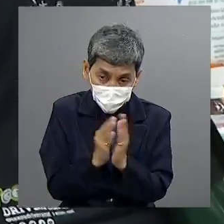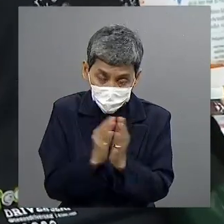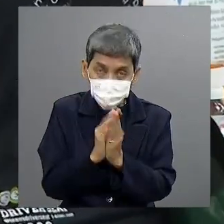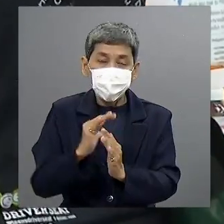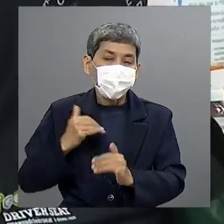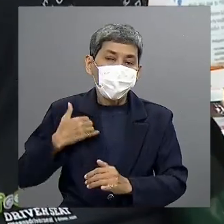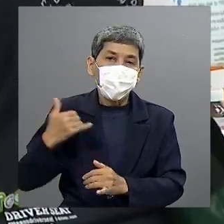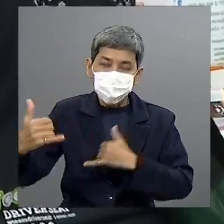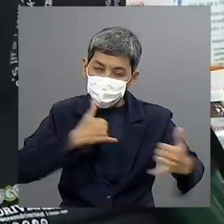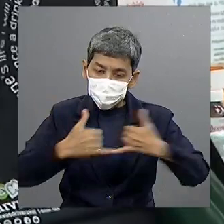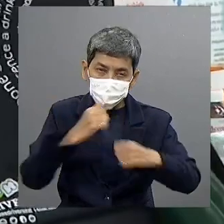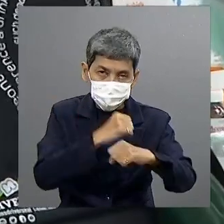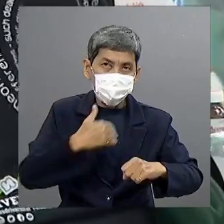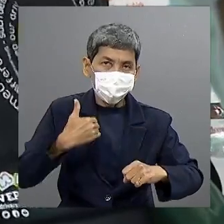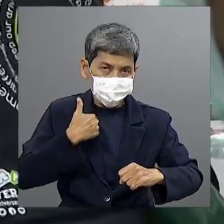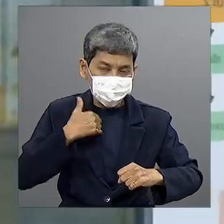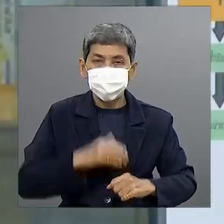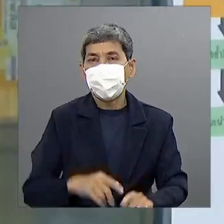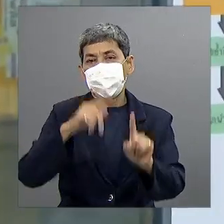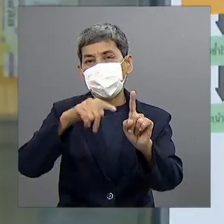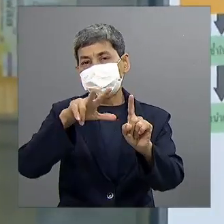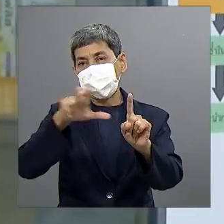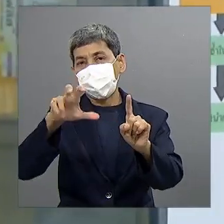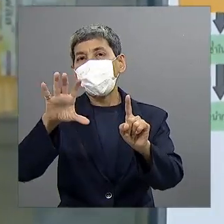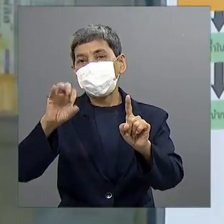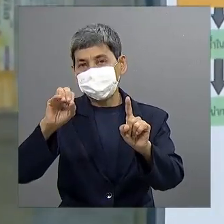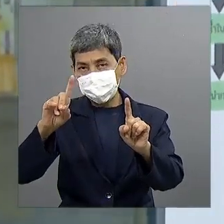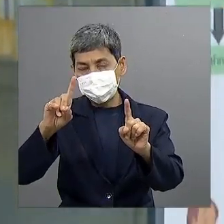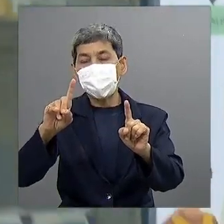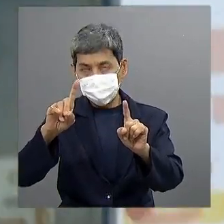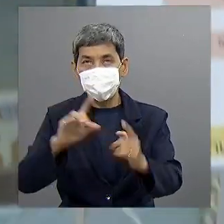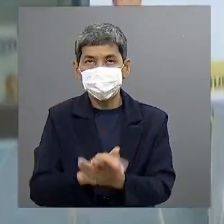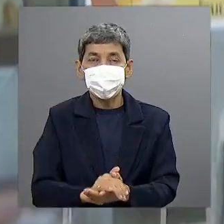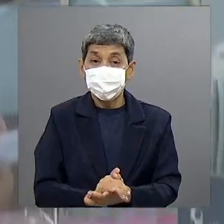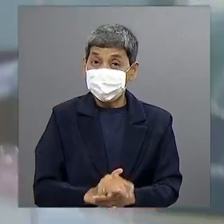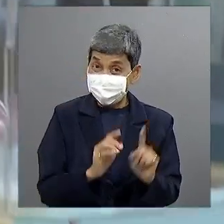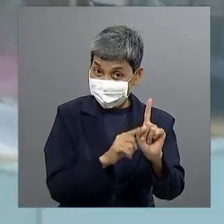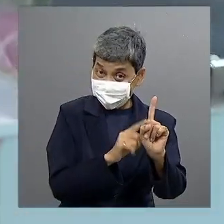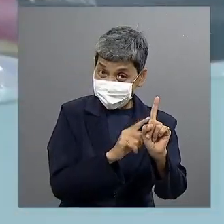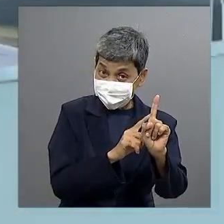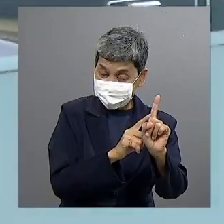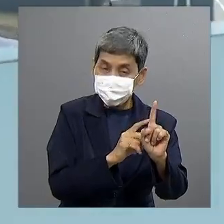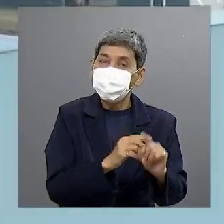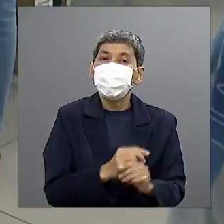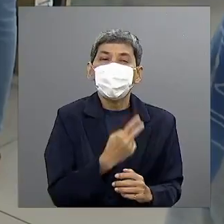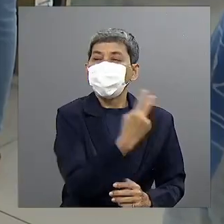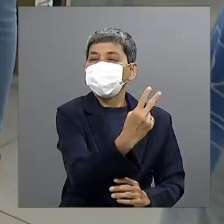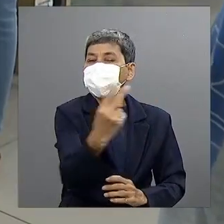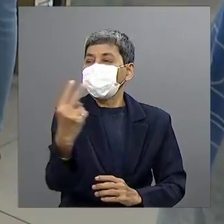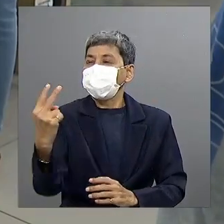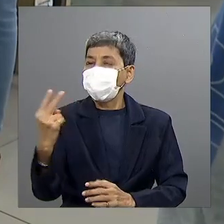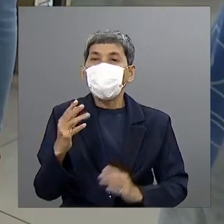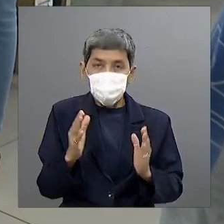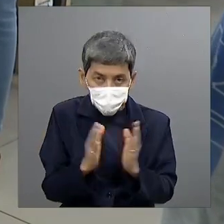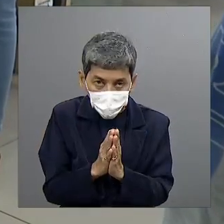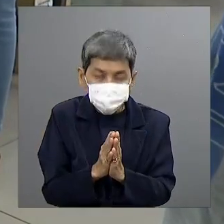ขอรับไปแล้ว 1,351 คนนะคะ1คนก็จะได้รับการแจกคนละ2ชุดค่ะรวมมีการแจก ATK ไ